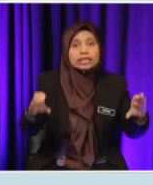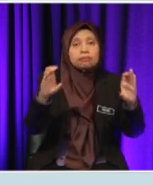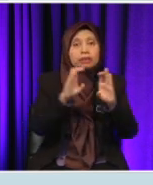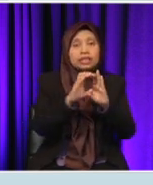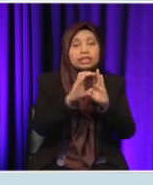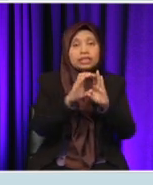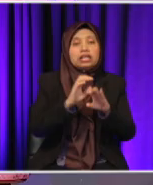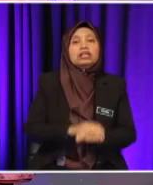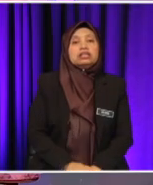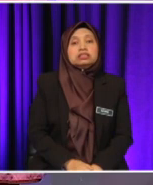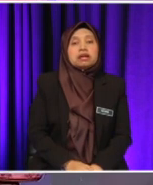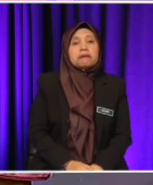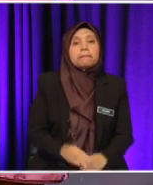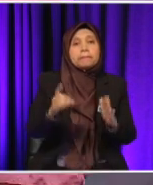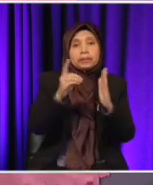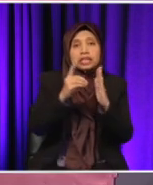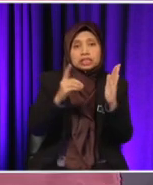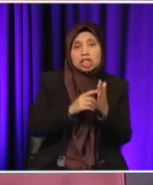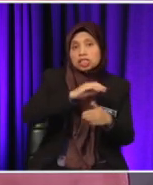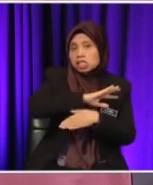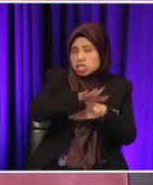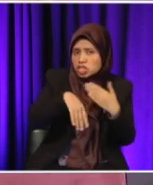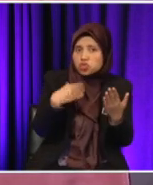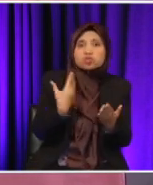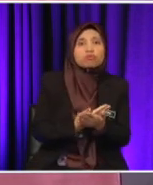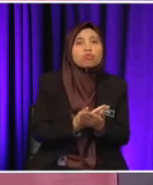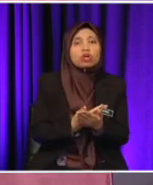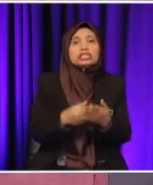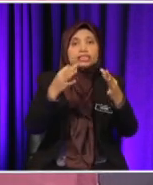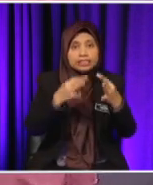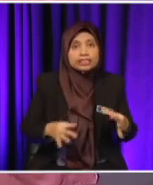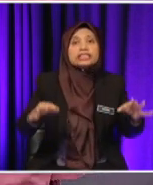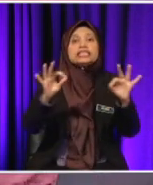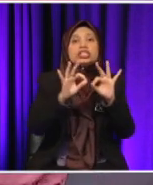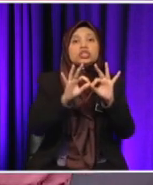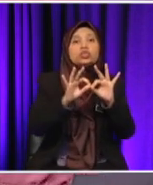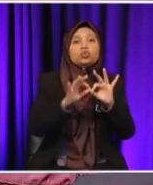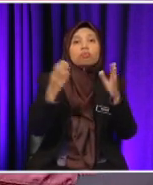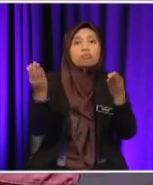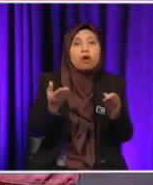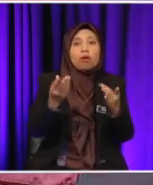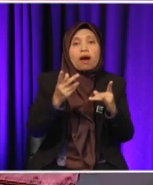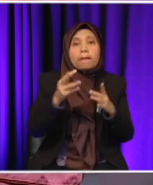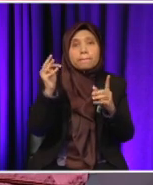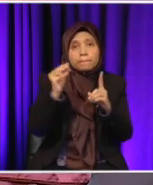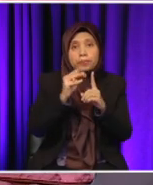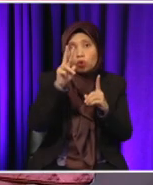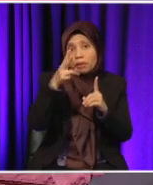di sini berdasarkan keseluruhan cerpen tersebut membawa kepada 12 maka